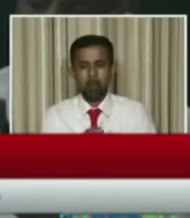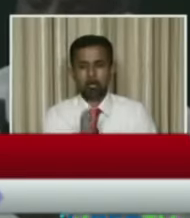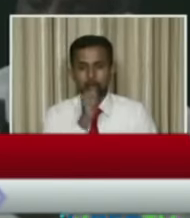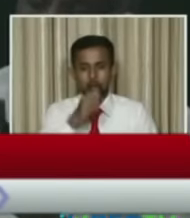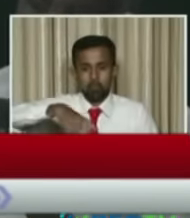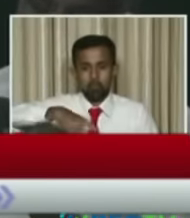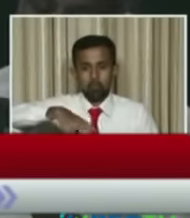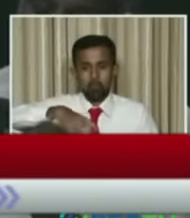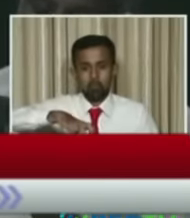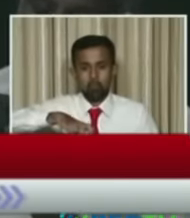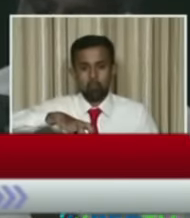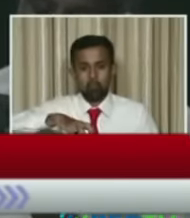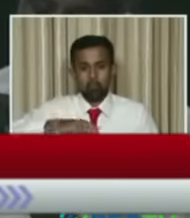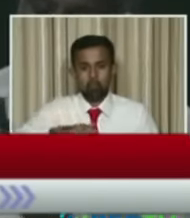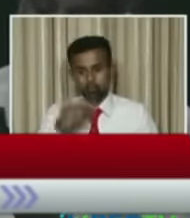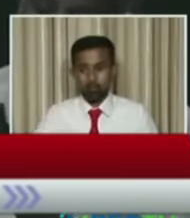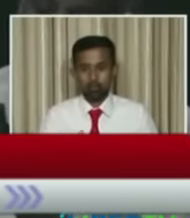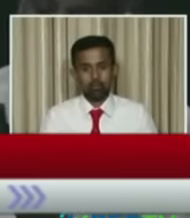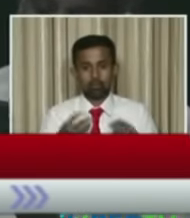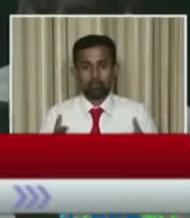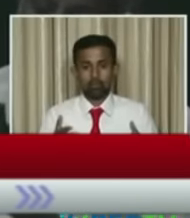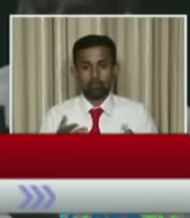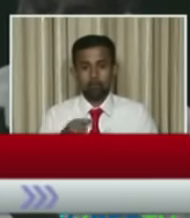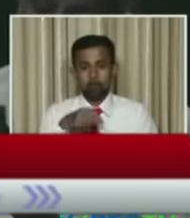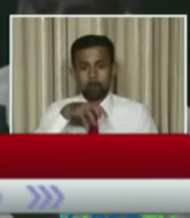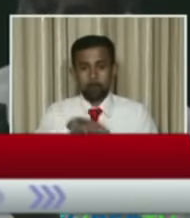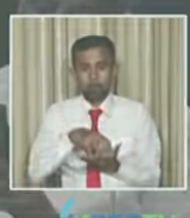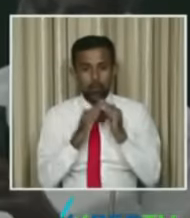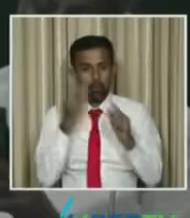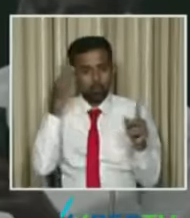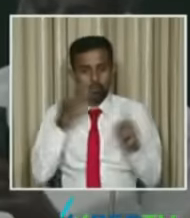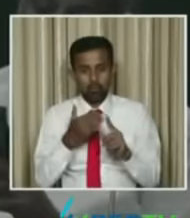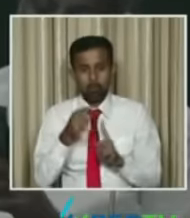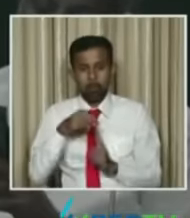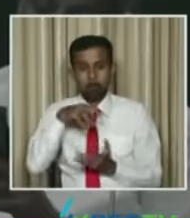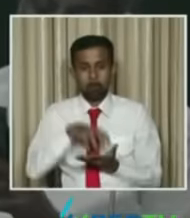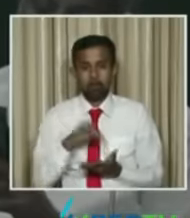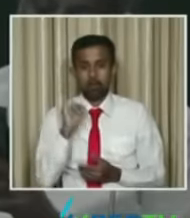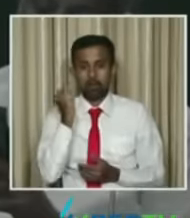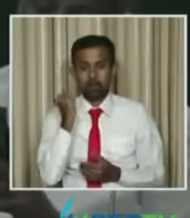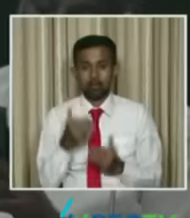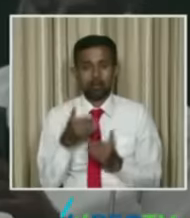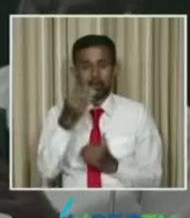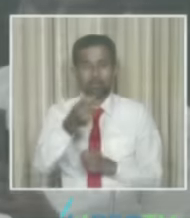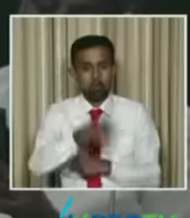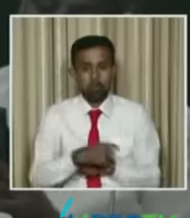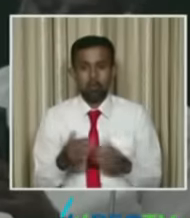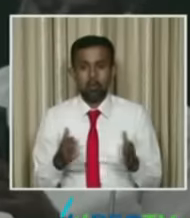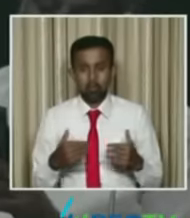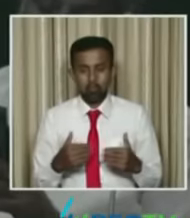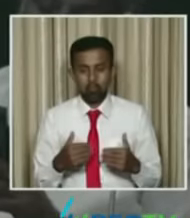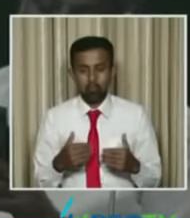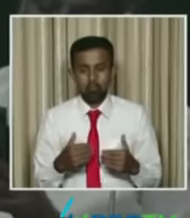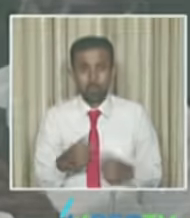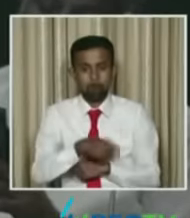කරාම පද්ධතියක කොන්ක්‍රීට් තට්ටුව කඩා වැටීම. පළාත් පාසලක් ලෙස මේ සම්බන්ධයෙන් පළාත් බලධාරීන් විසින් ඉදිරිපියර ගනු ලබන බවත් ඒ ගන්වා